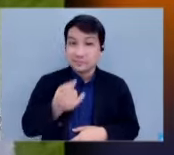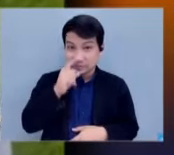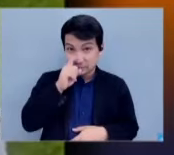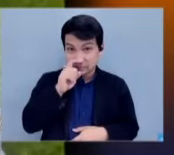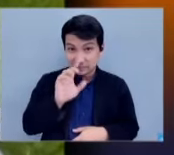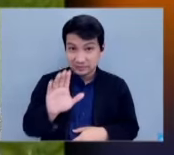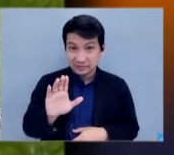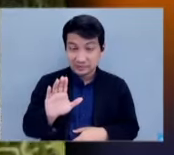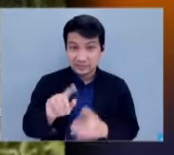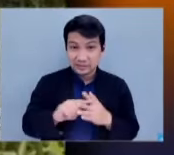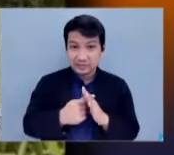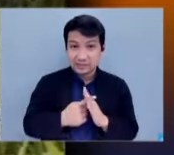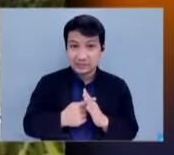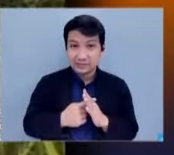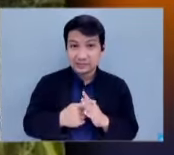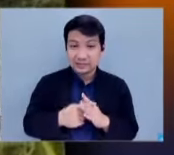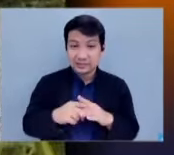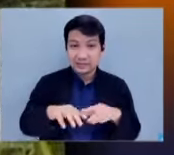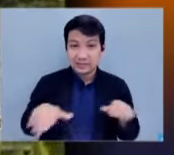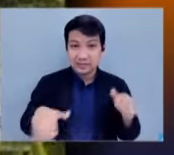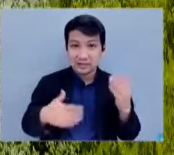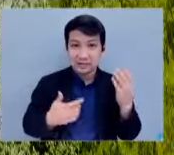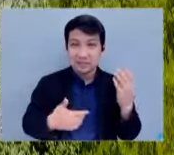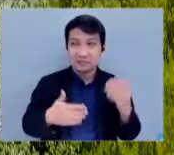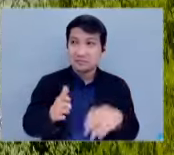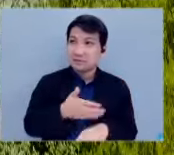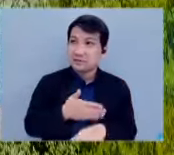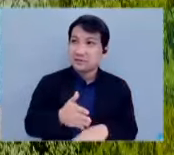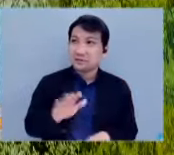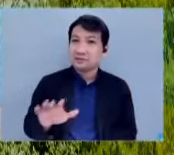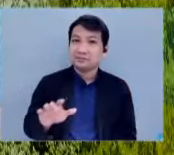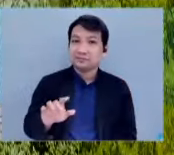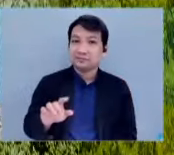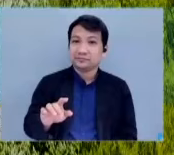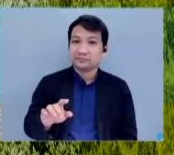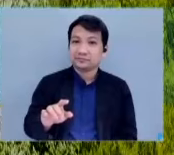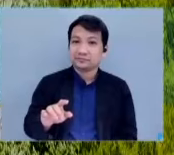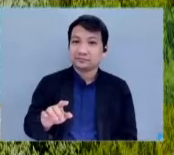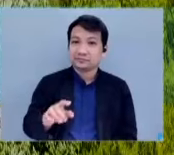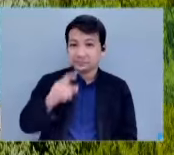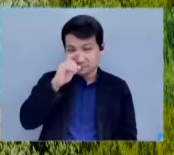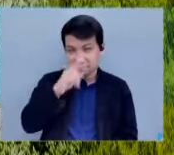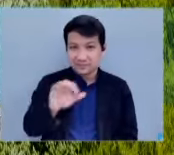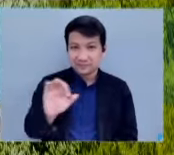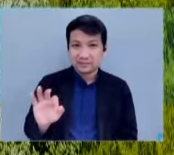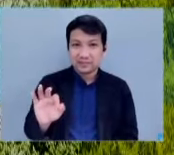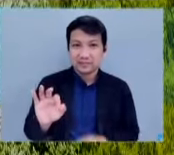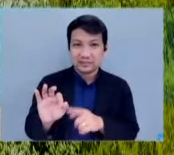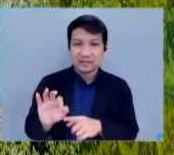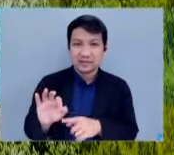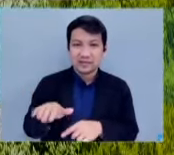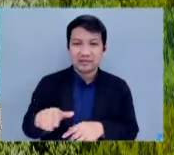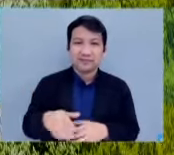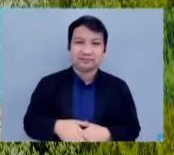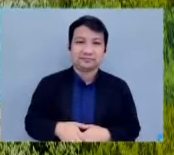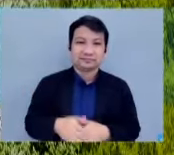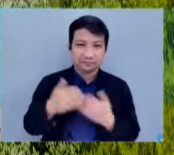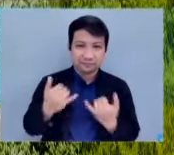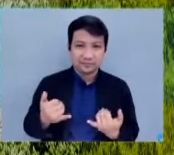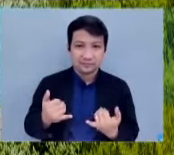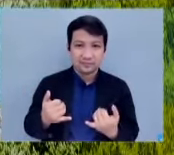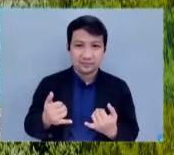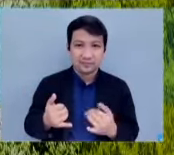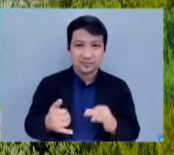nag-start kang kumanta Siguro po mga n wow mga po at ngayon 19